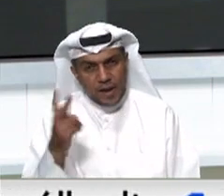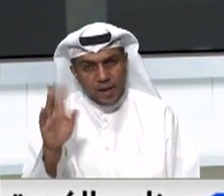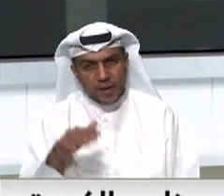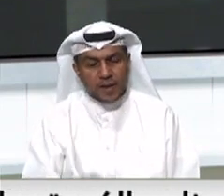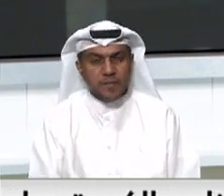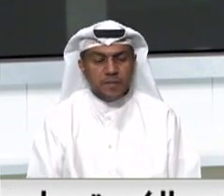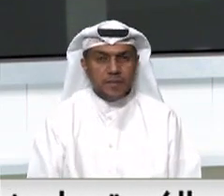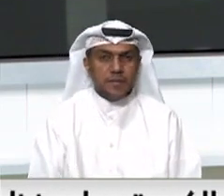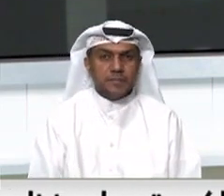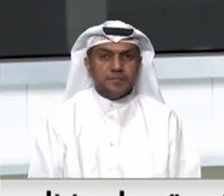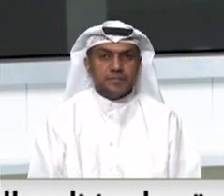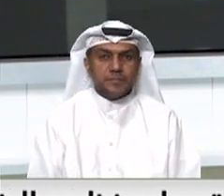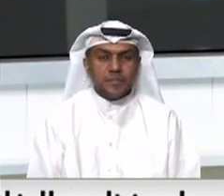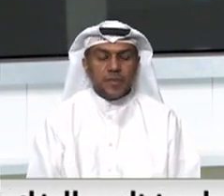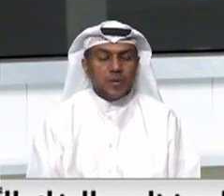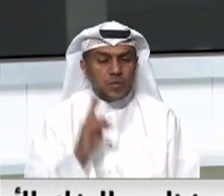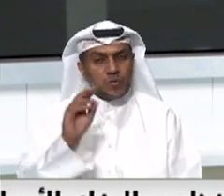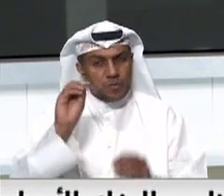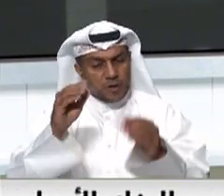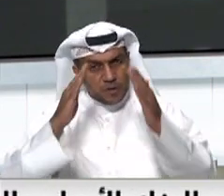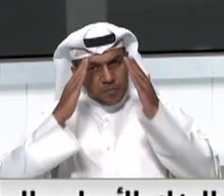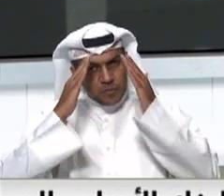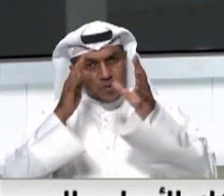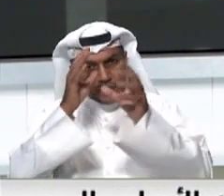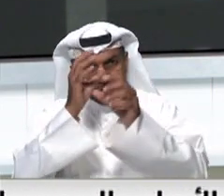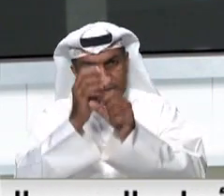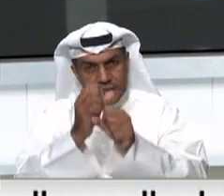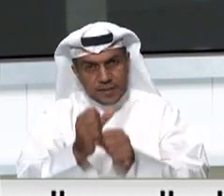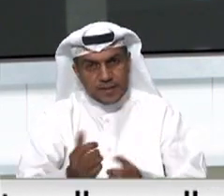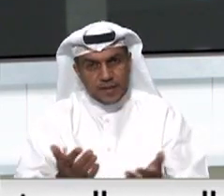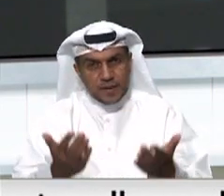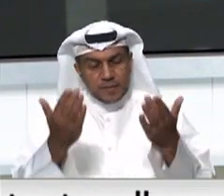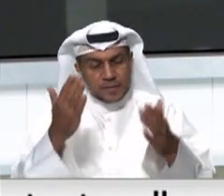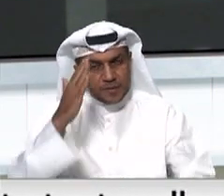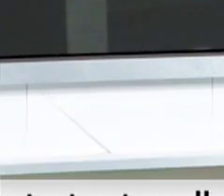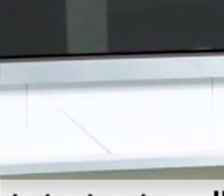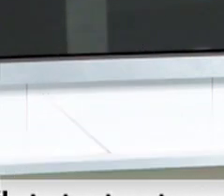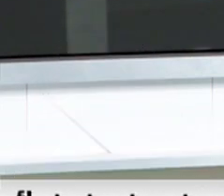بشكل عام. أعزائي المشاهدين أشكركم على حسن المتابعة، والآن نعود للزملاء في الاستديو.